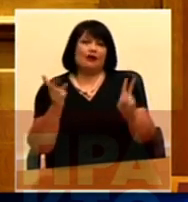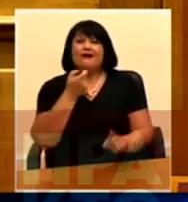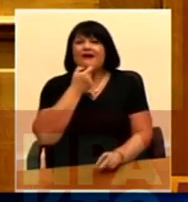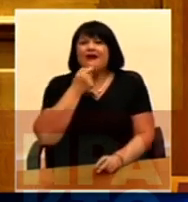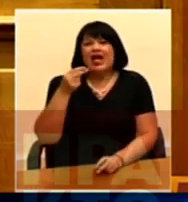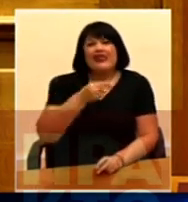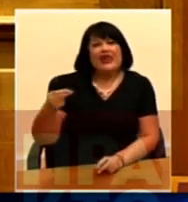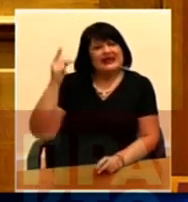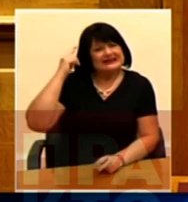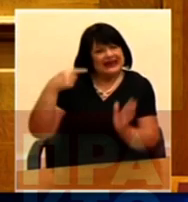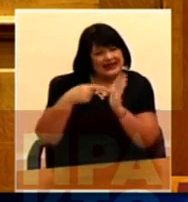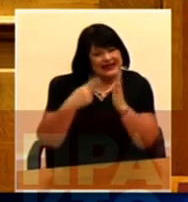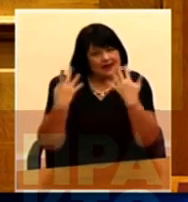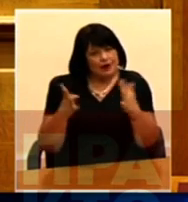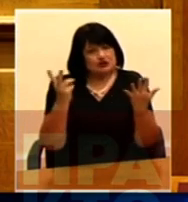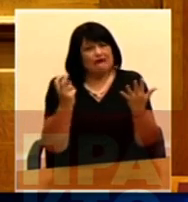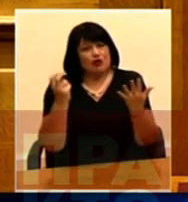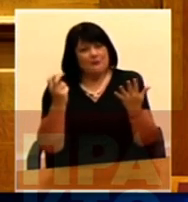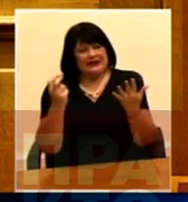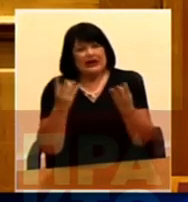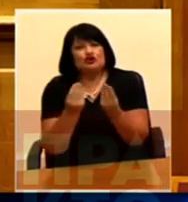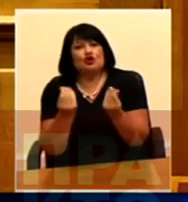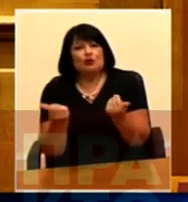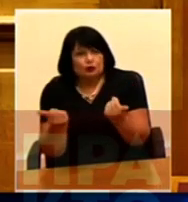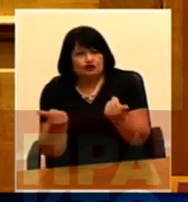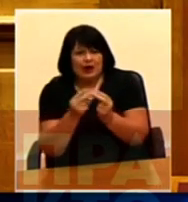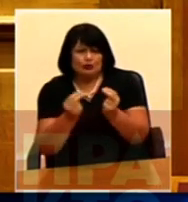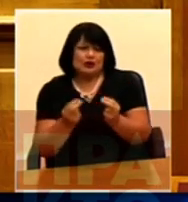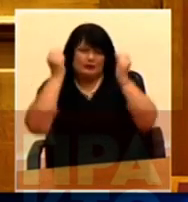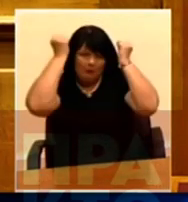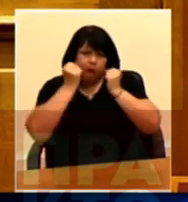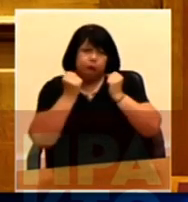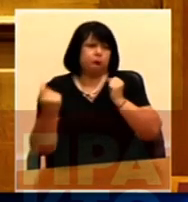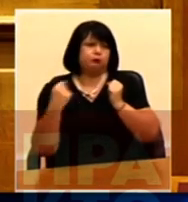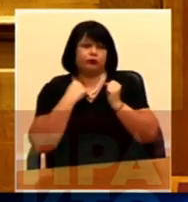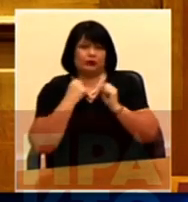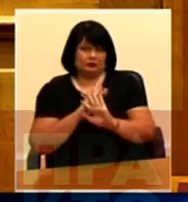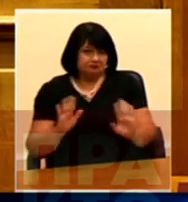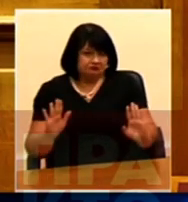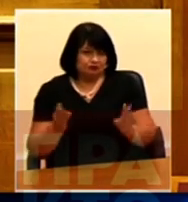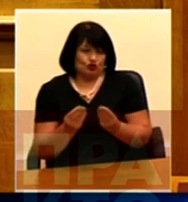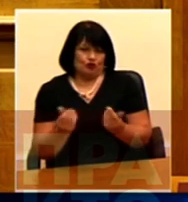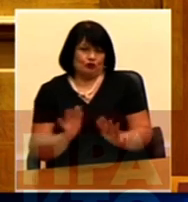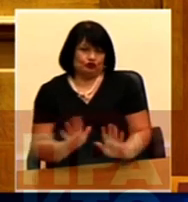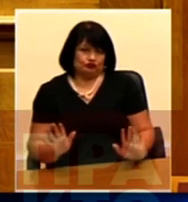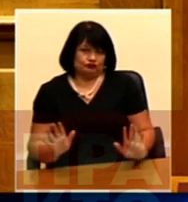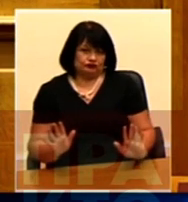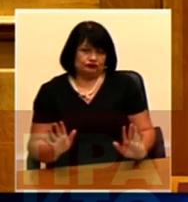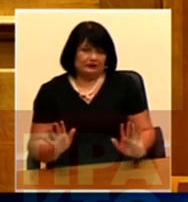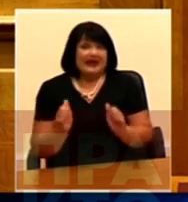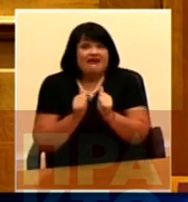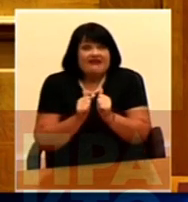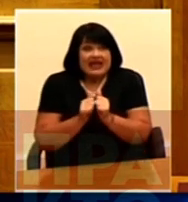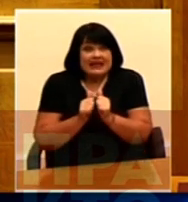στη δεκαετία του 70 στα τέλη και που τελικά απέτυχε με έναν τρόπο παταγώδη, με έναν τρόπο που φίλοι